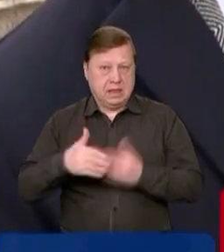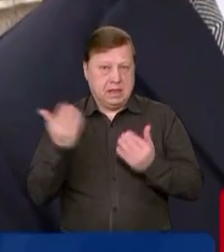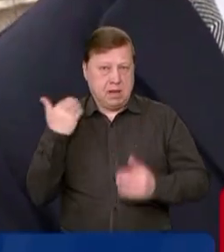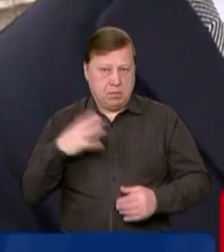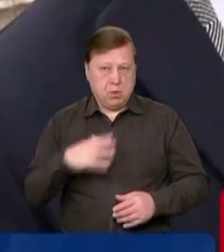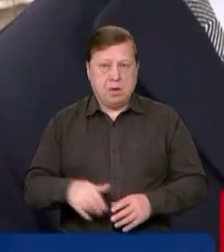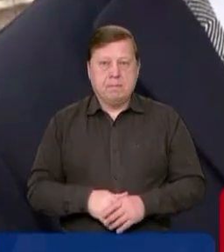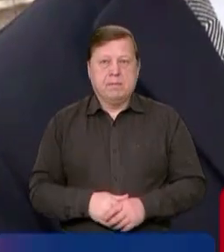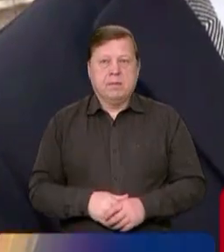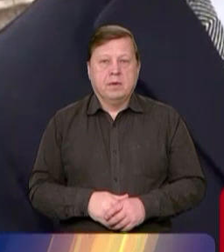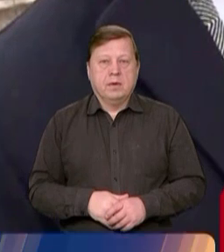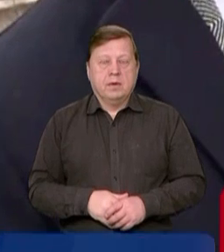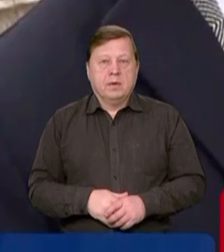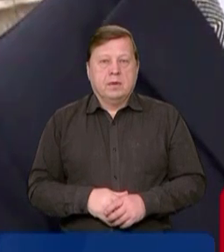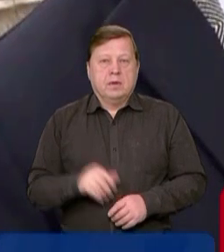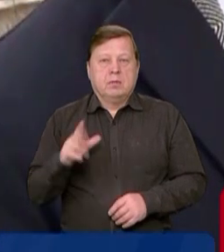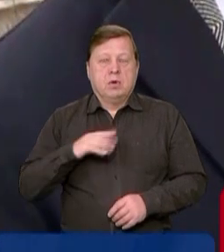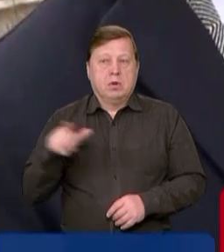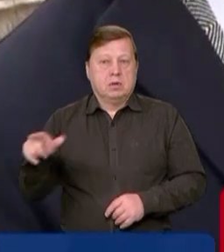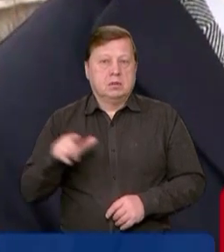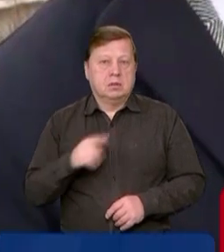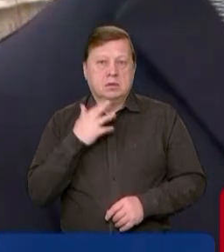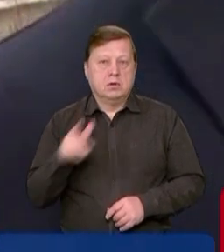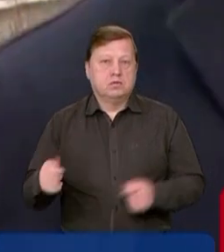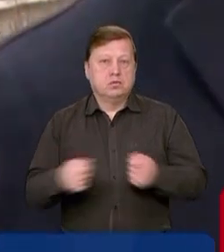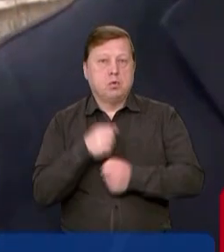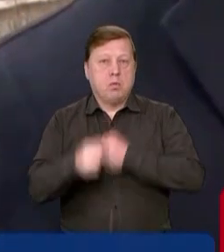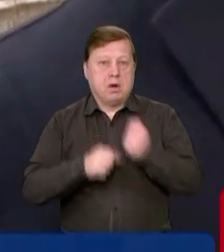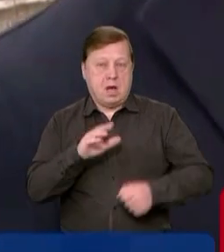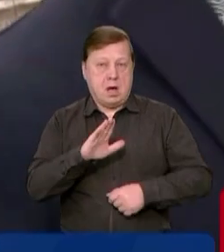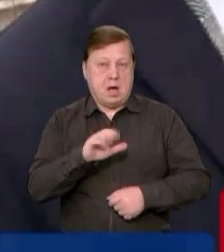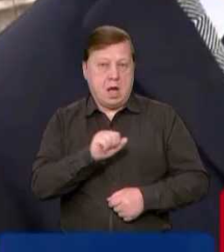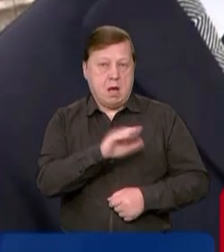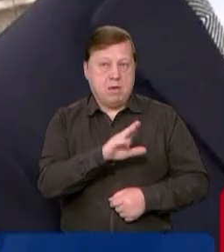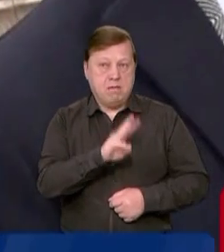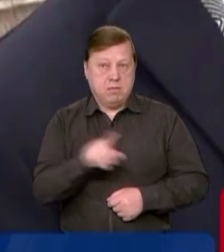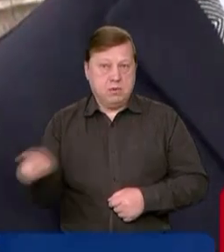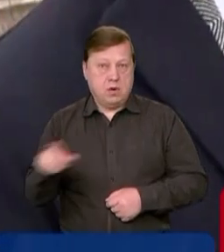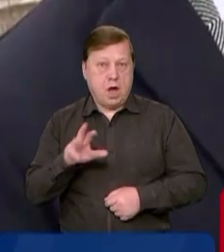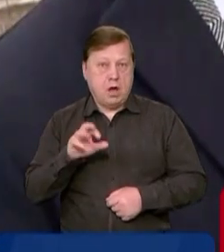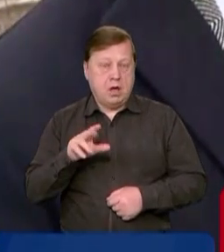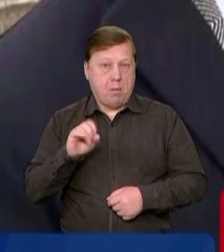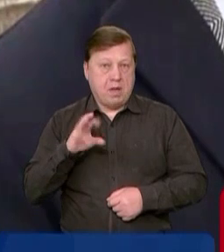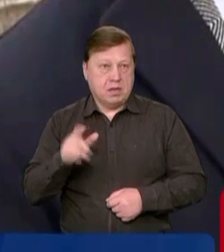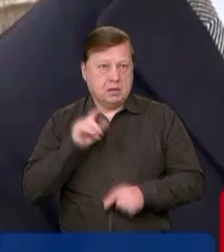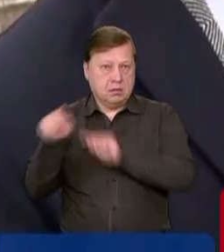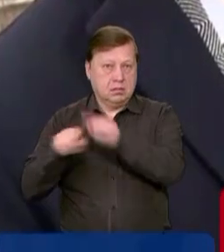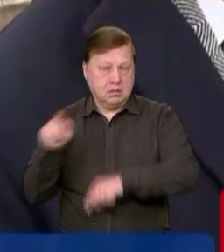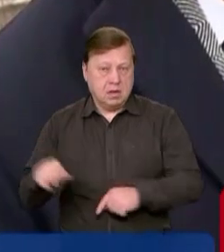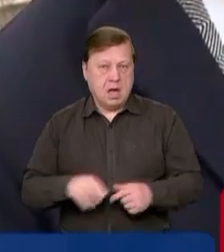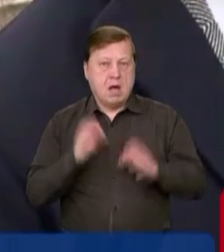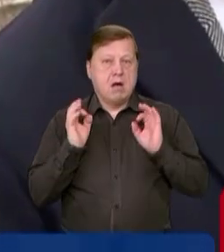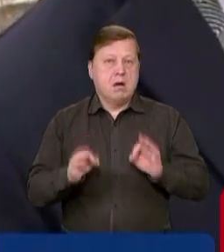sytuację, kiedy był wiązany z rzekomą współpracą z ABW. Teraz jest związany z